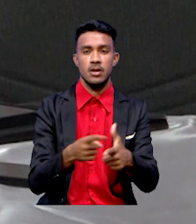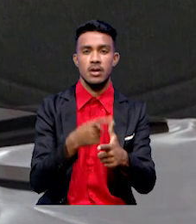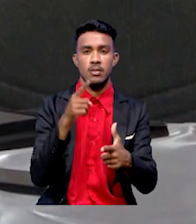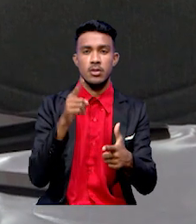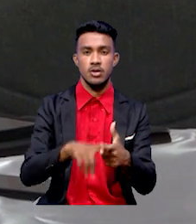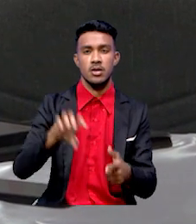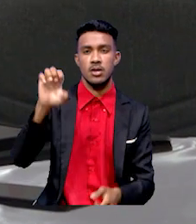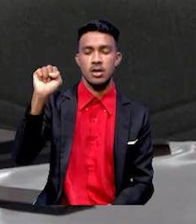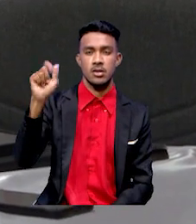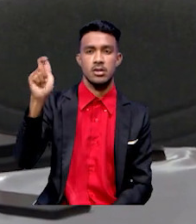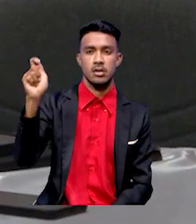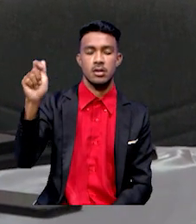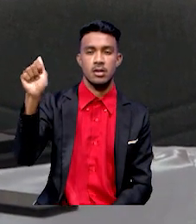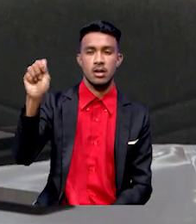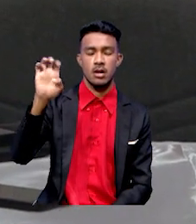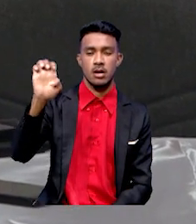for aviso